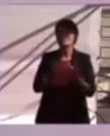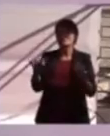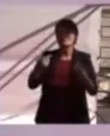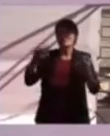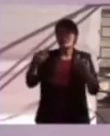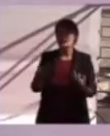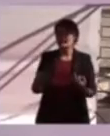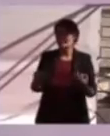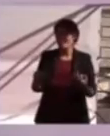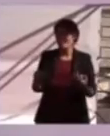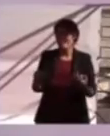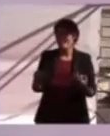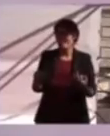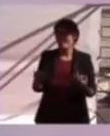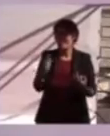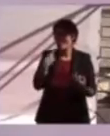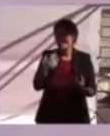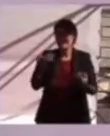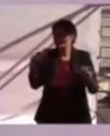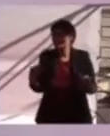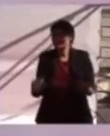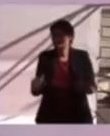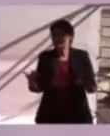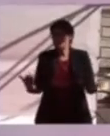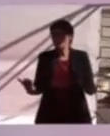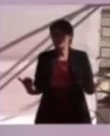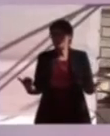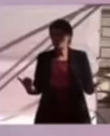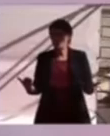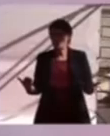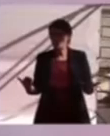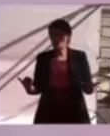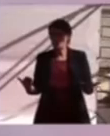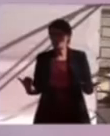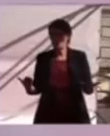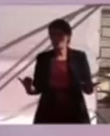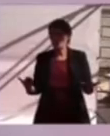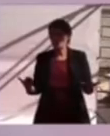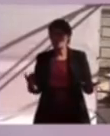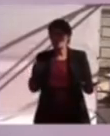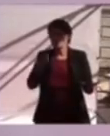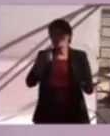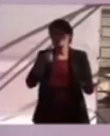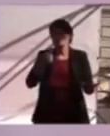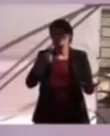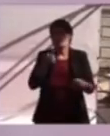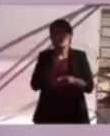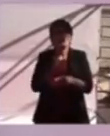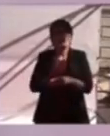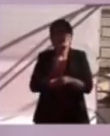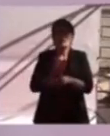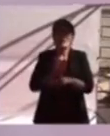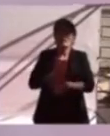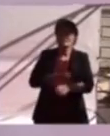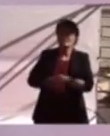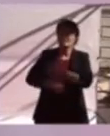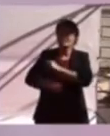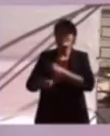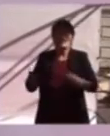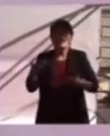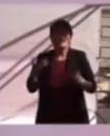noi abbiamo bisogno di un e di agire nell'emergenza da un certo punto di vista mi vien da dire